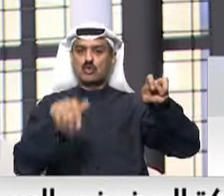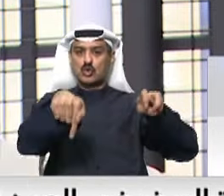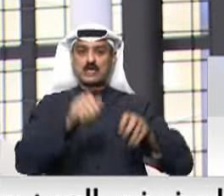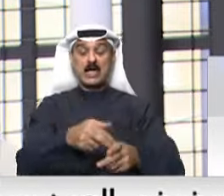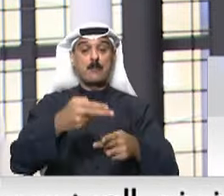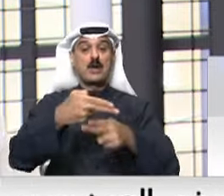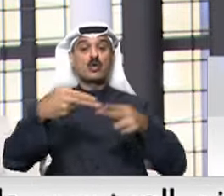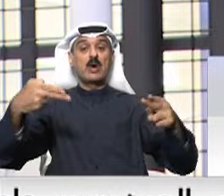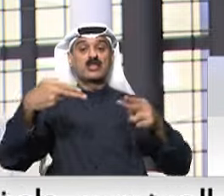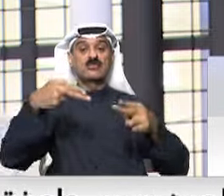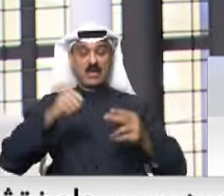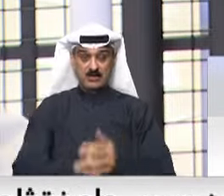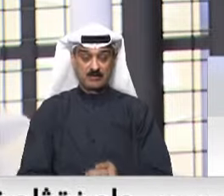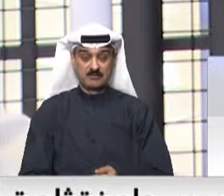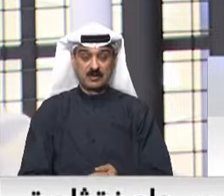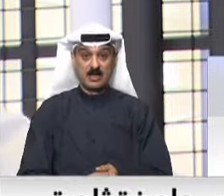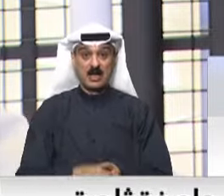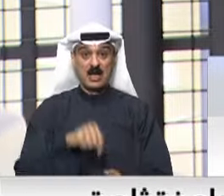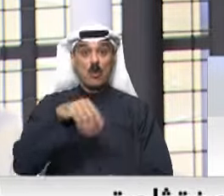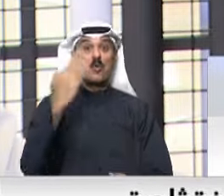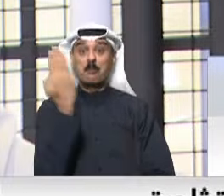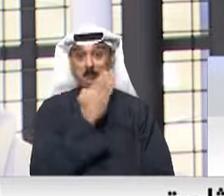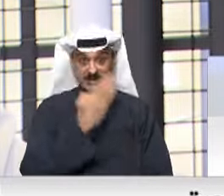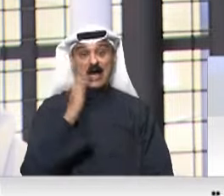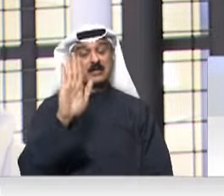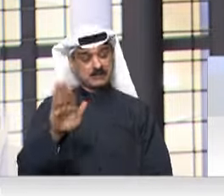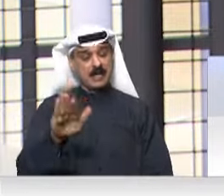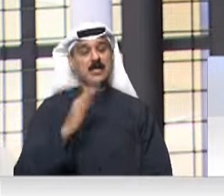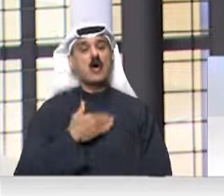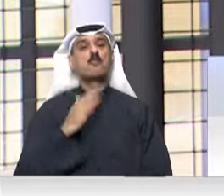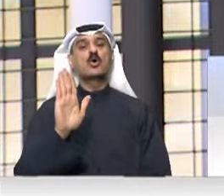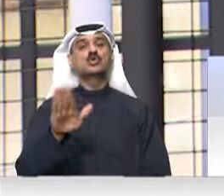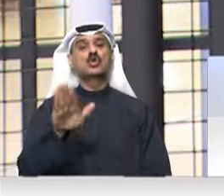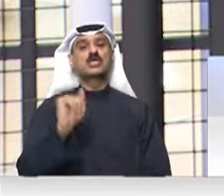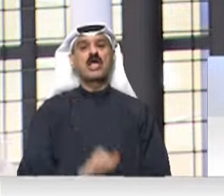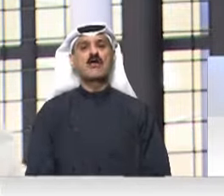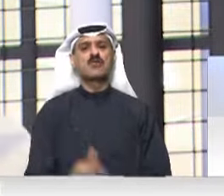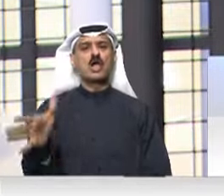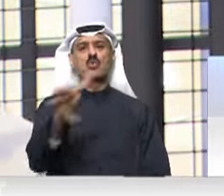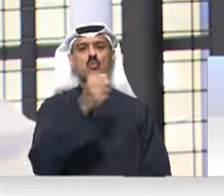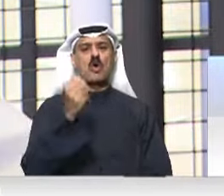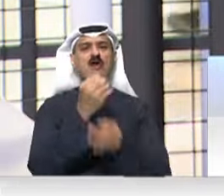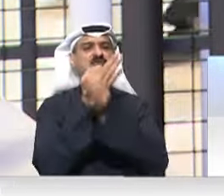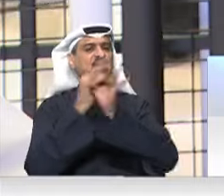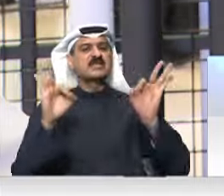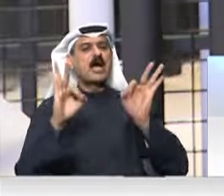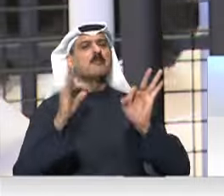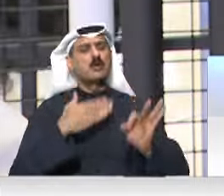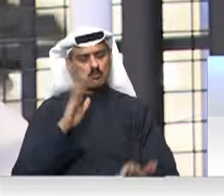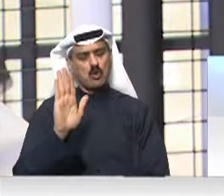وايضا داخل المدارس، راح تكون في مختلف المحافظات داخل الكويت